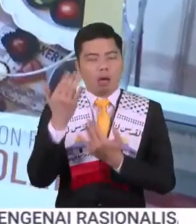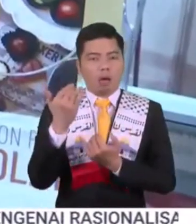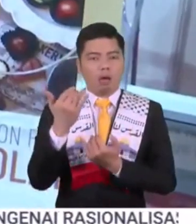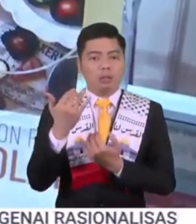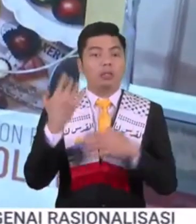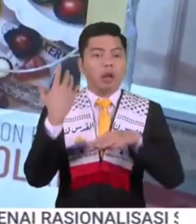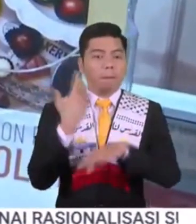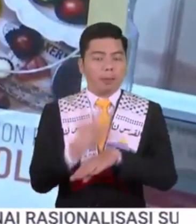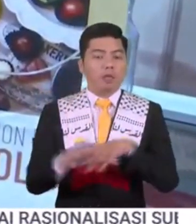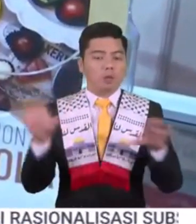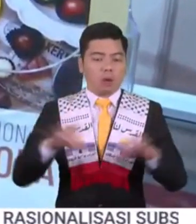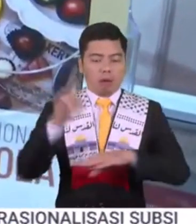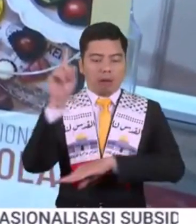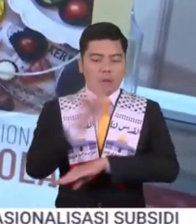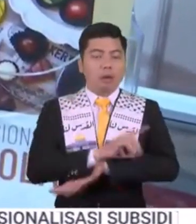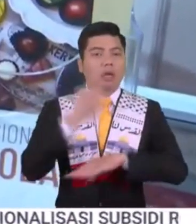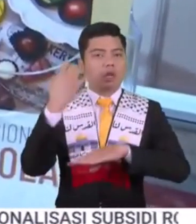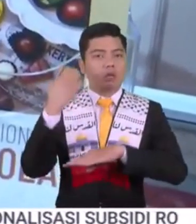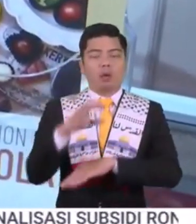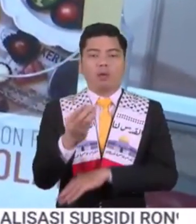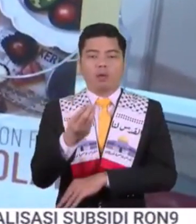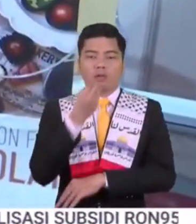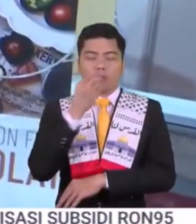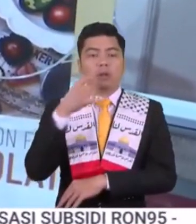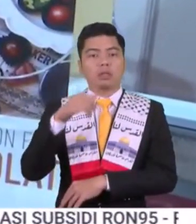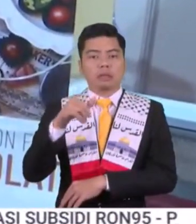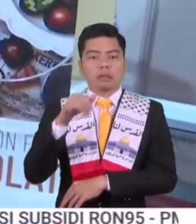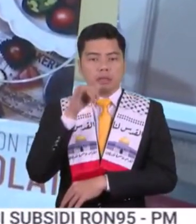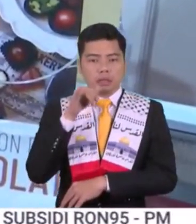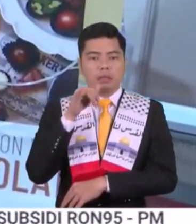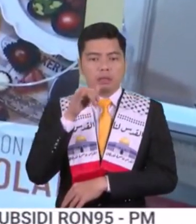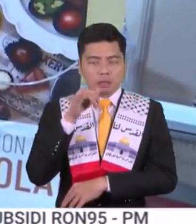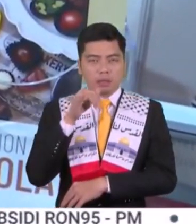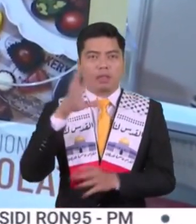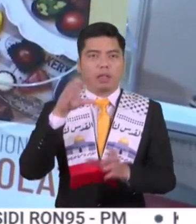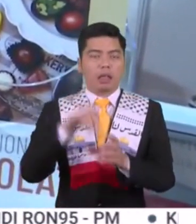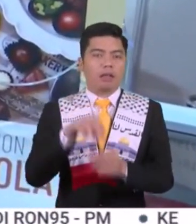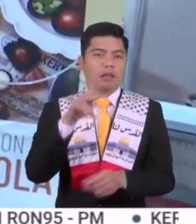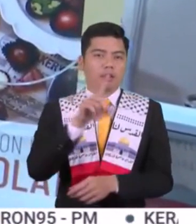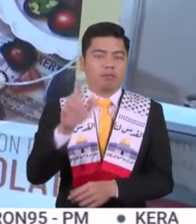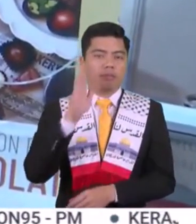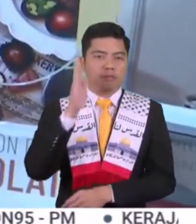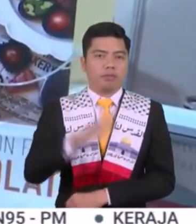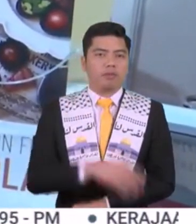selepas melancarkan Expo Food and Drinks Malaysia by Sayul Network di Ibu Negara.